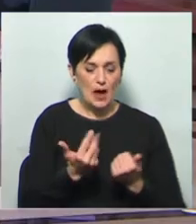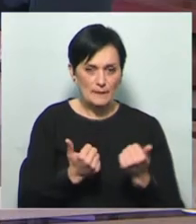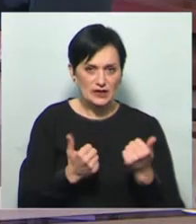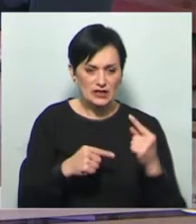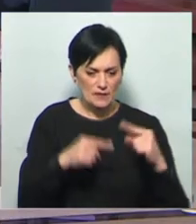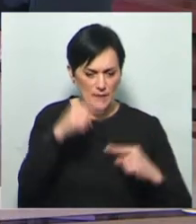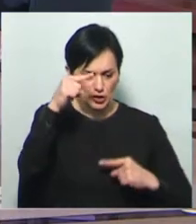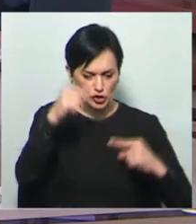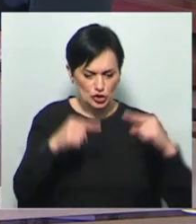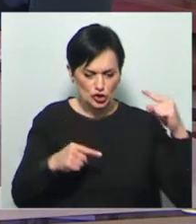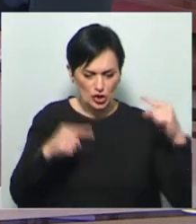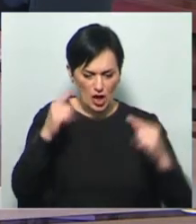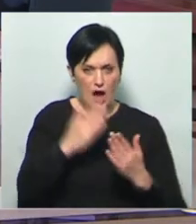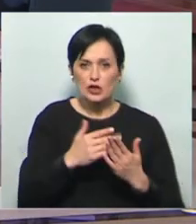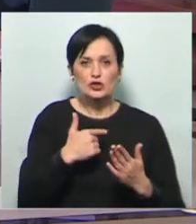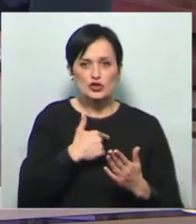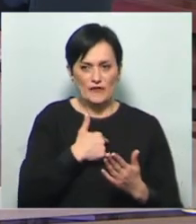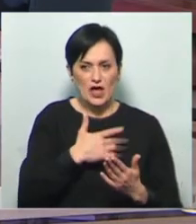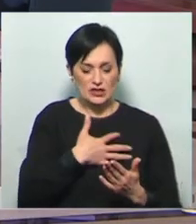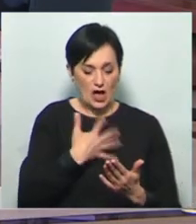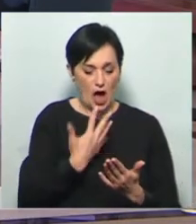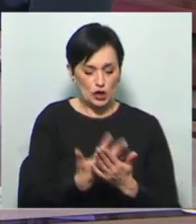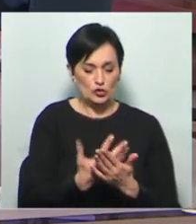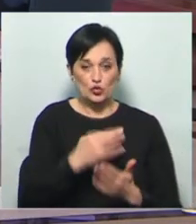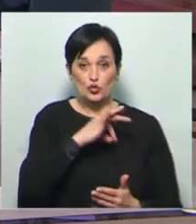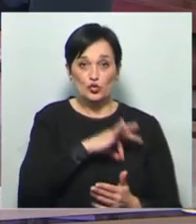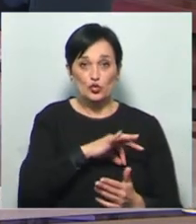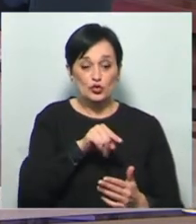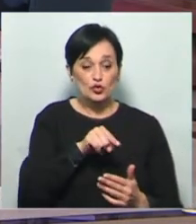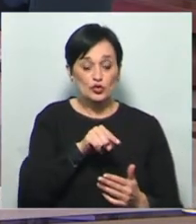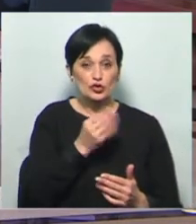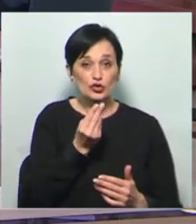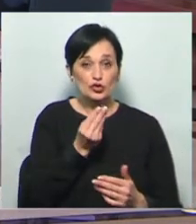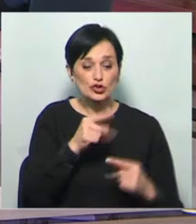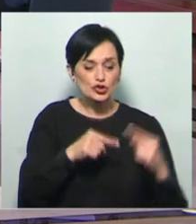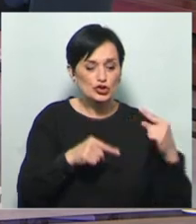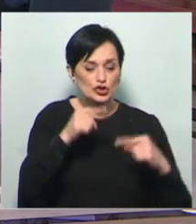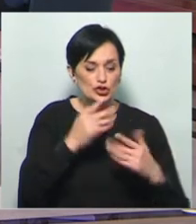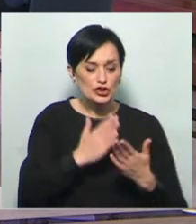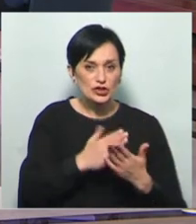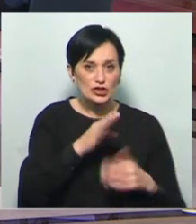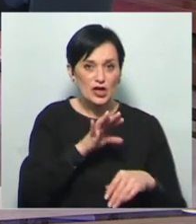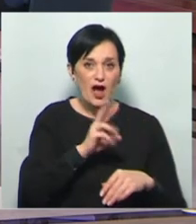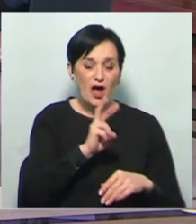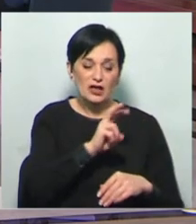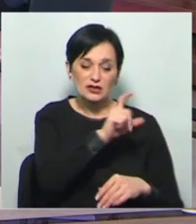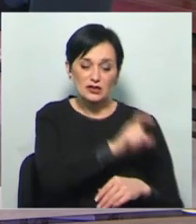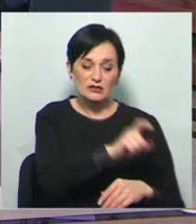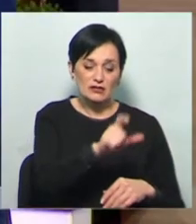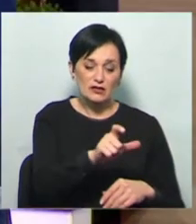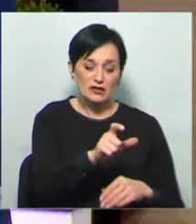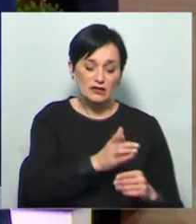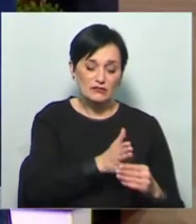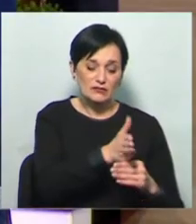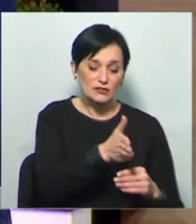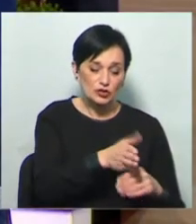არსებობს, რომელსაც ჩვენ აქტიურად ვიყენებთ. აი შკალები არის ამბულატორიული პაციენტებისთვის, არის